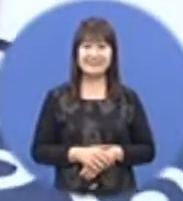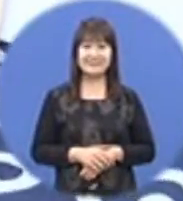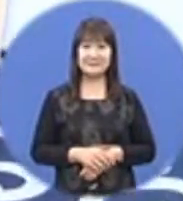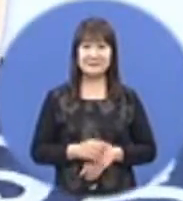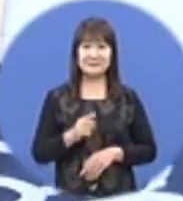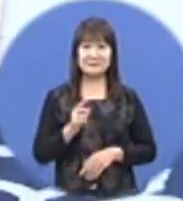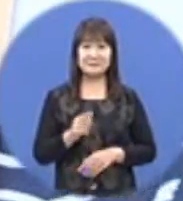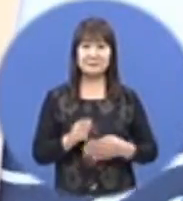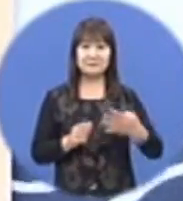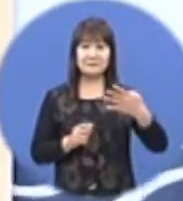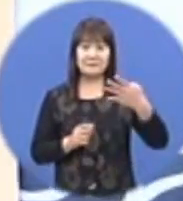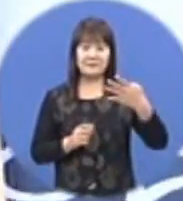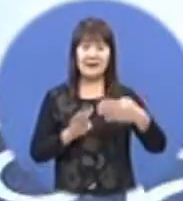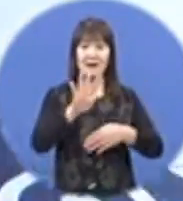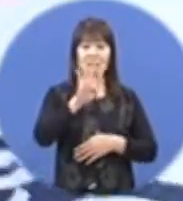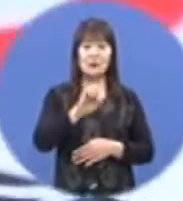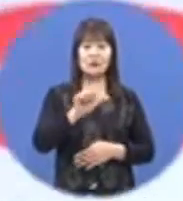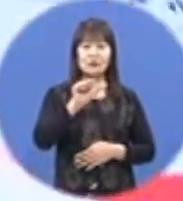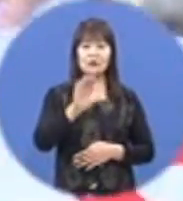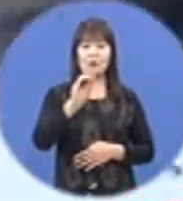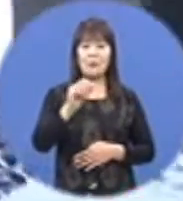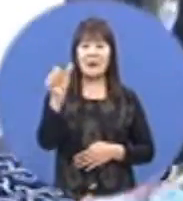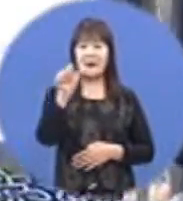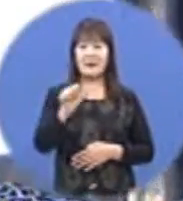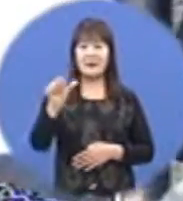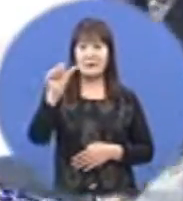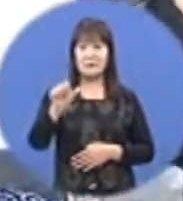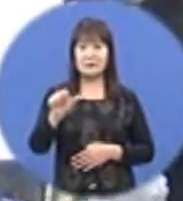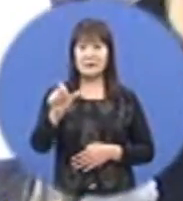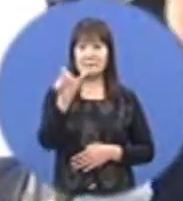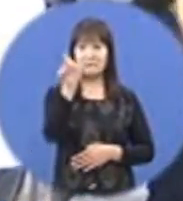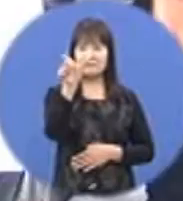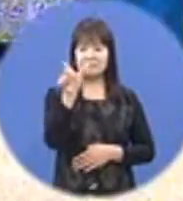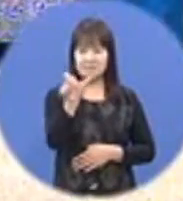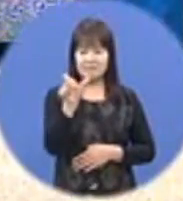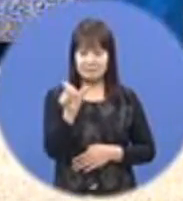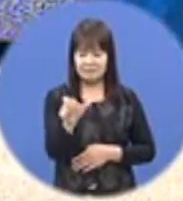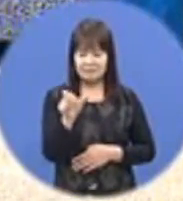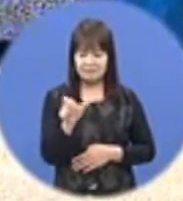これで45万5000石をゲット。